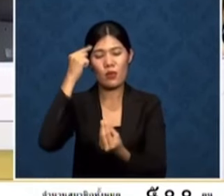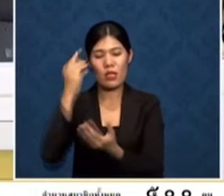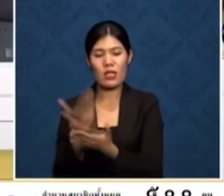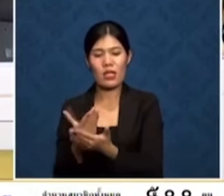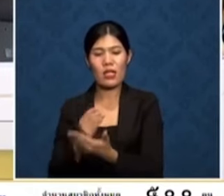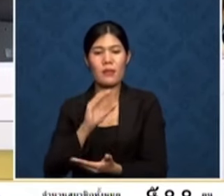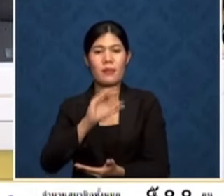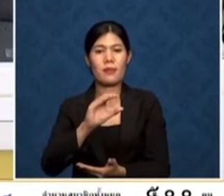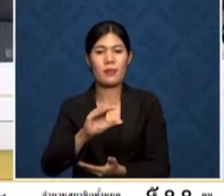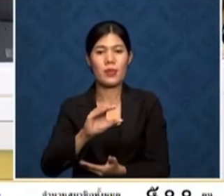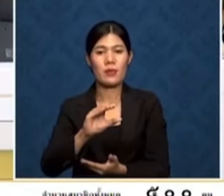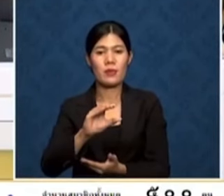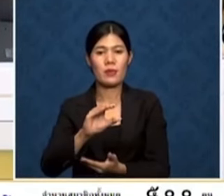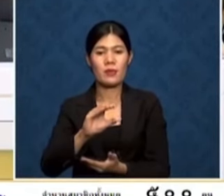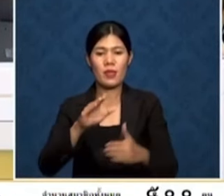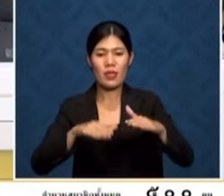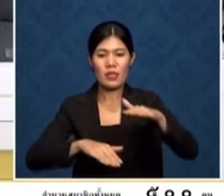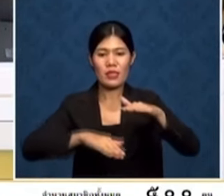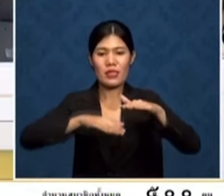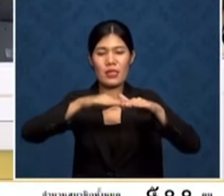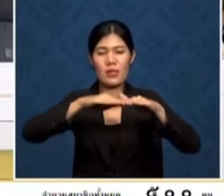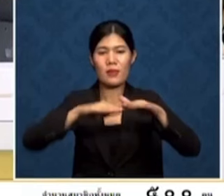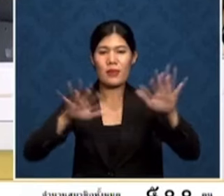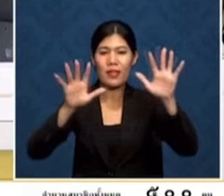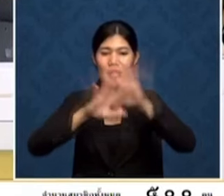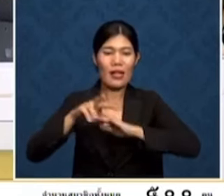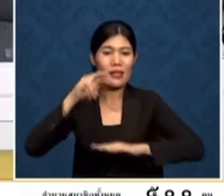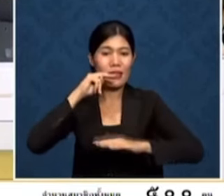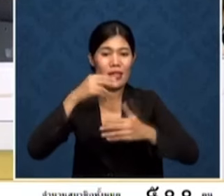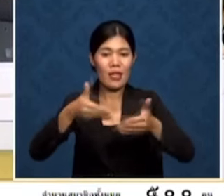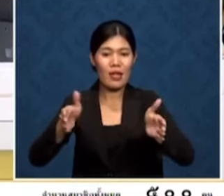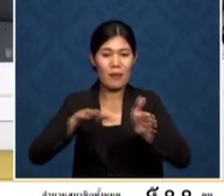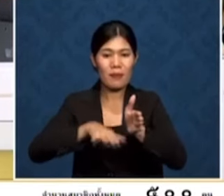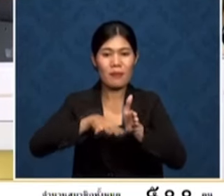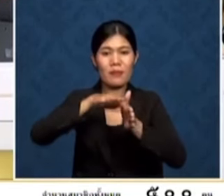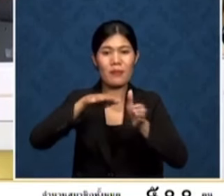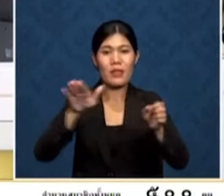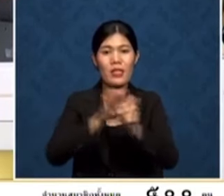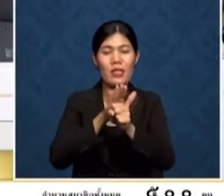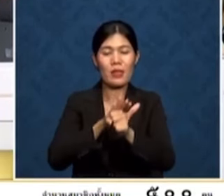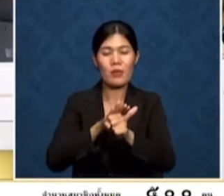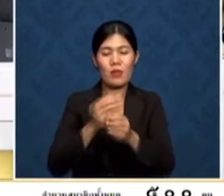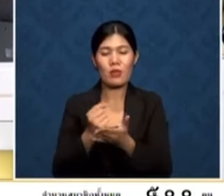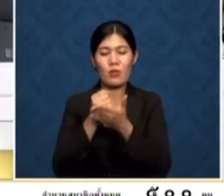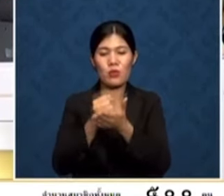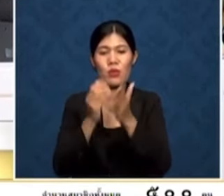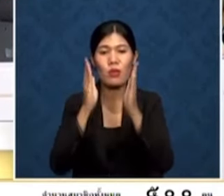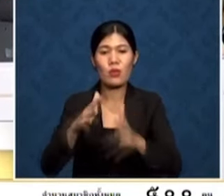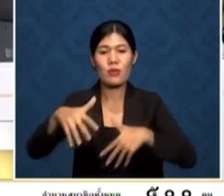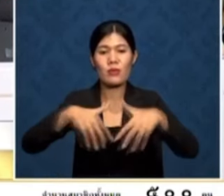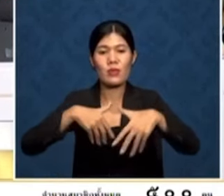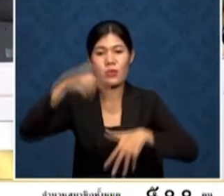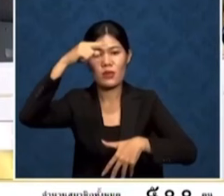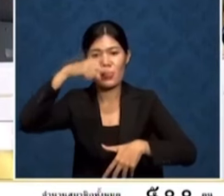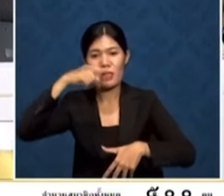เพื่อเติมน้ำในบ่อครับให้ประชาชนคนไทยเนี่ยสามารถที่จะหายใจหายคอได้สามารถที่จะมีกำลังไปต่อยอด